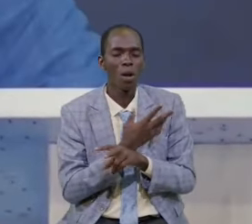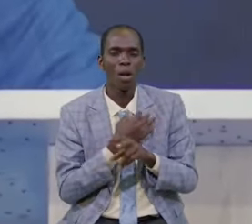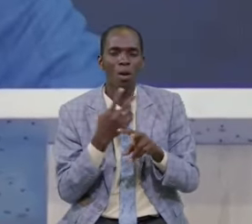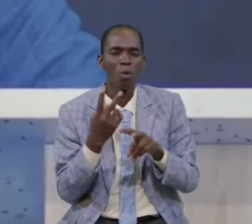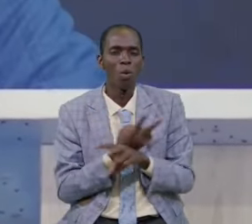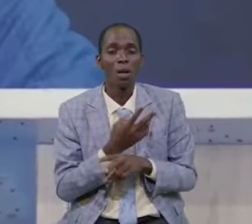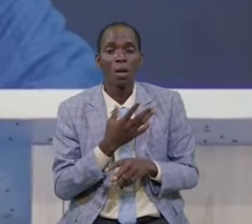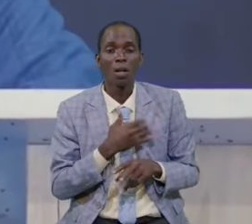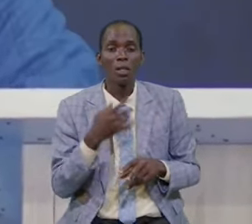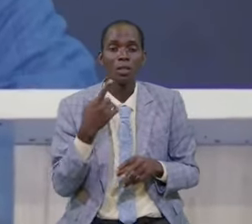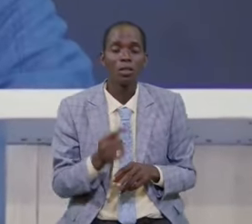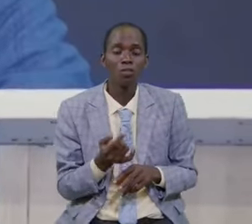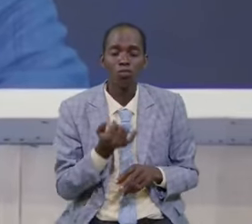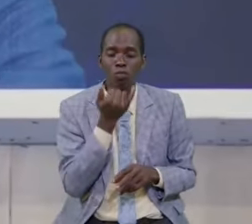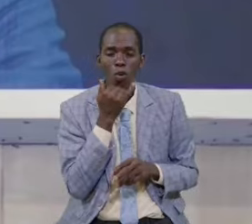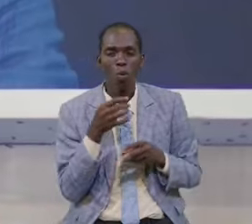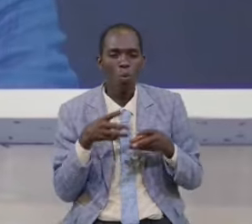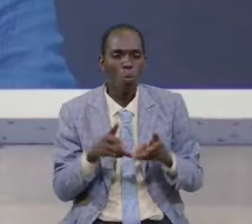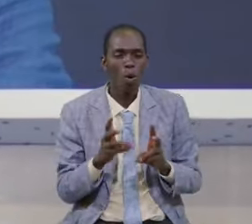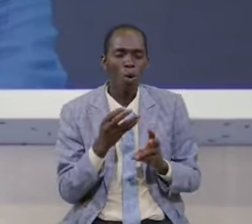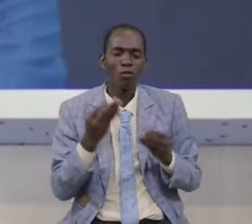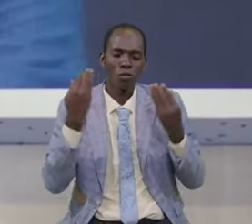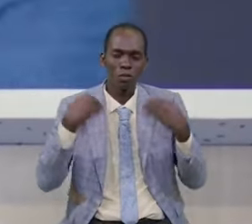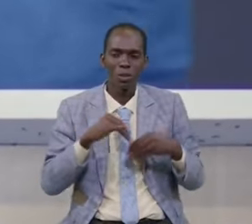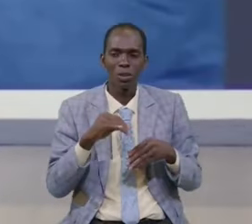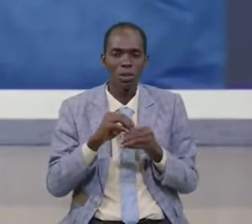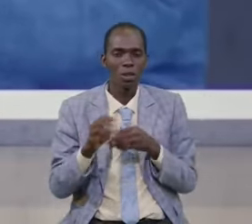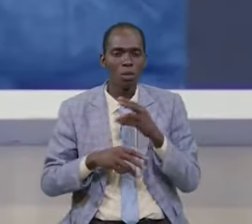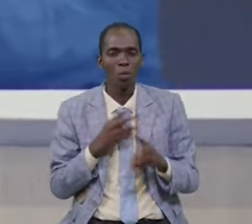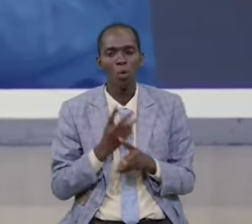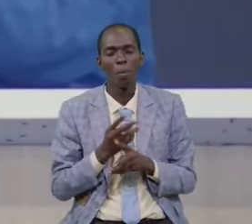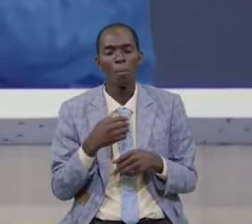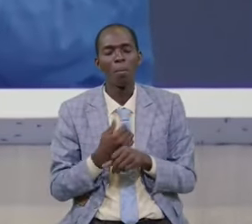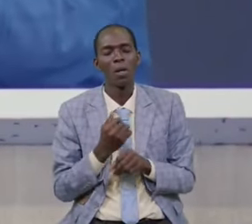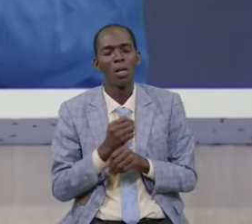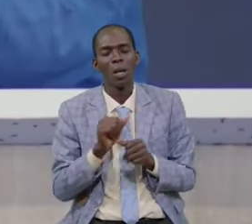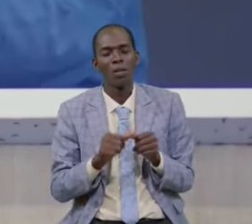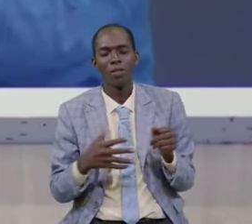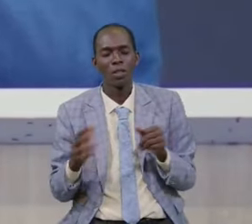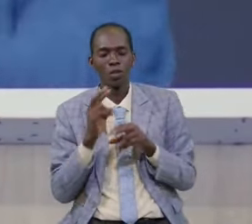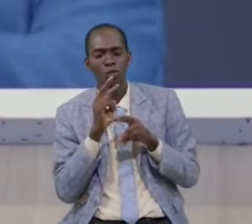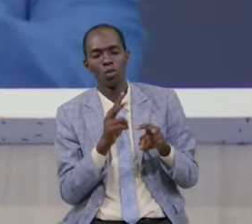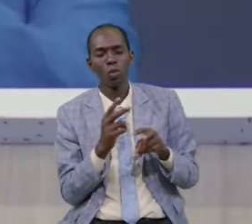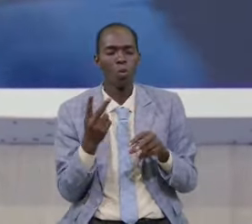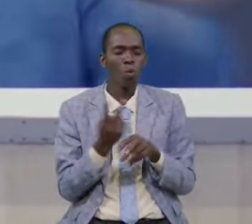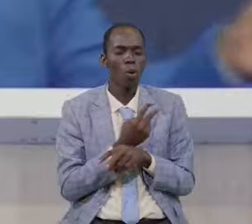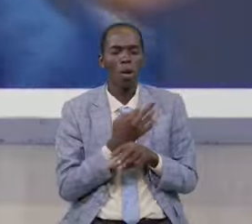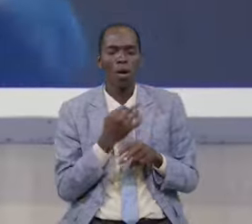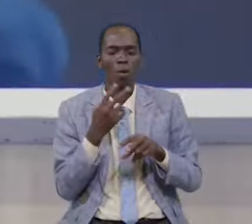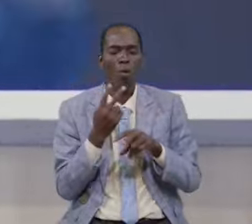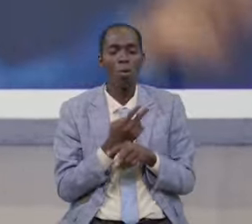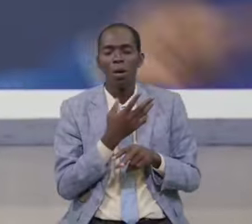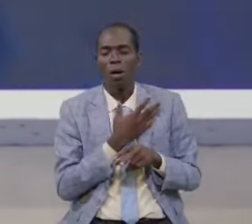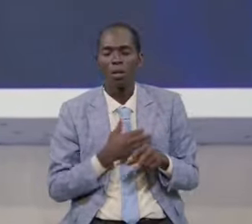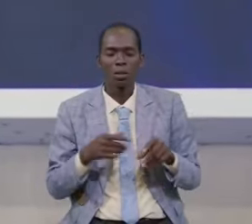Les habillements pourris du monde s'empirent de jour en jour. Et les soirées de nuit, les clubs de nuit